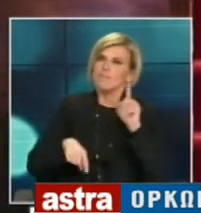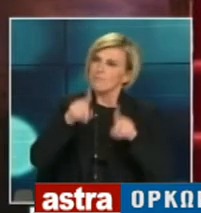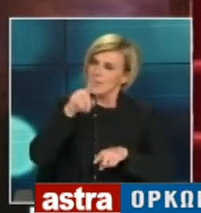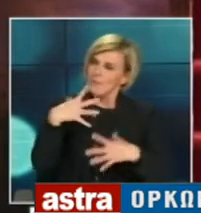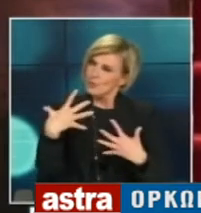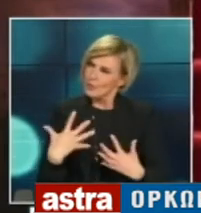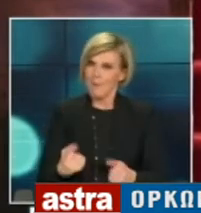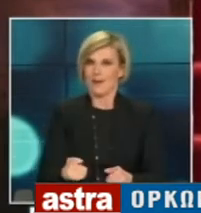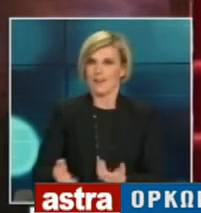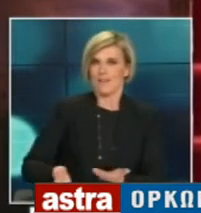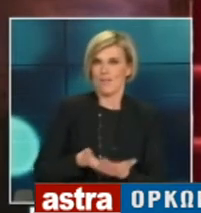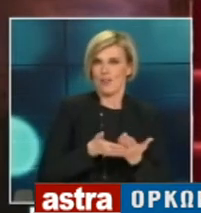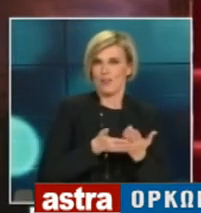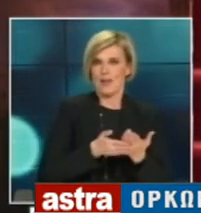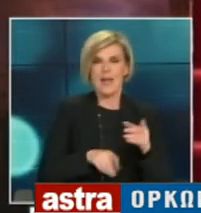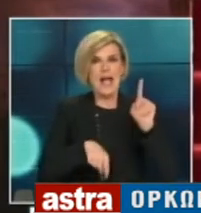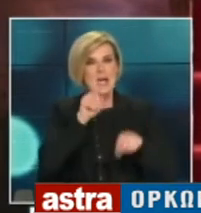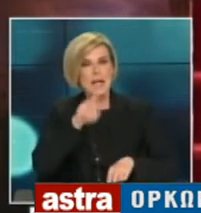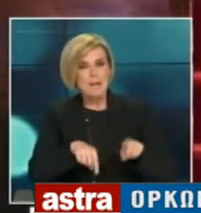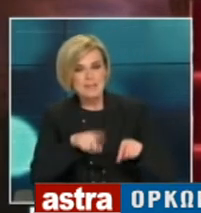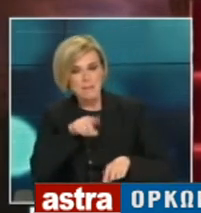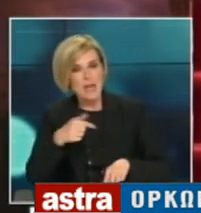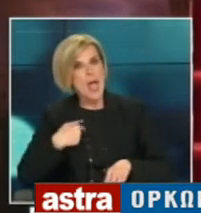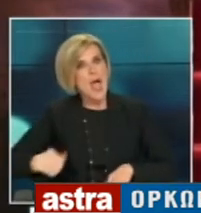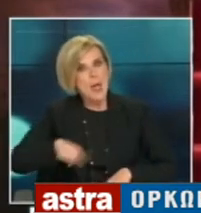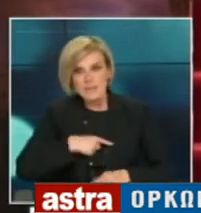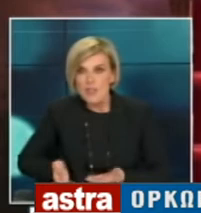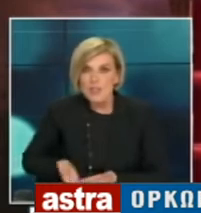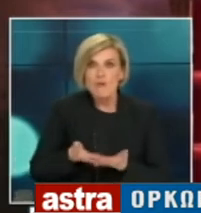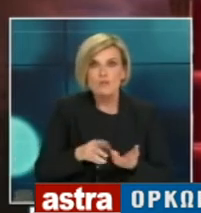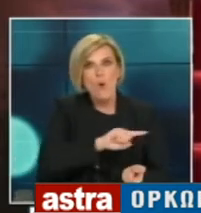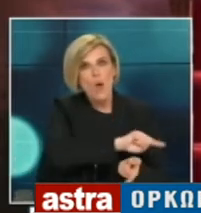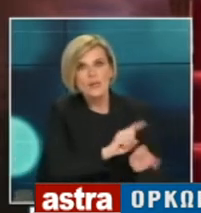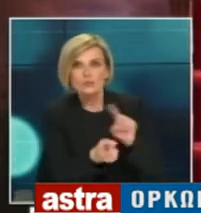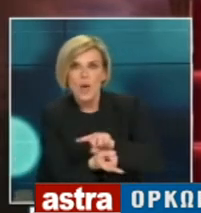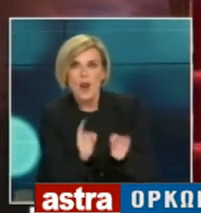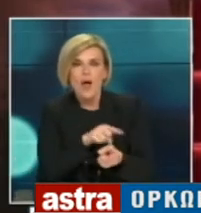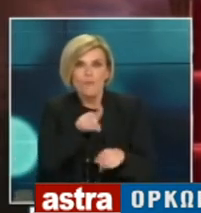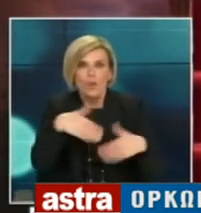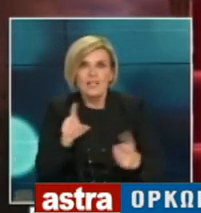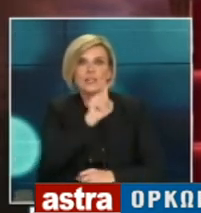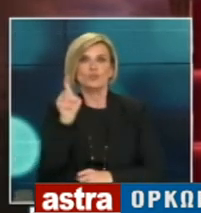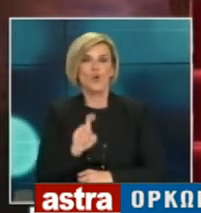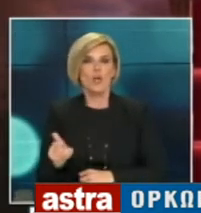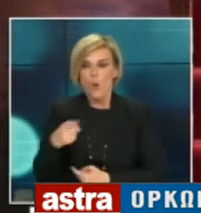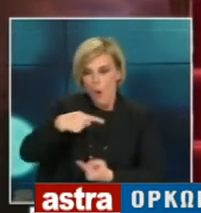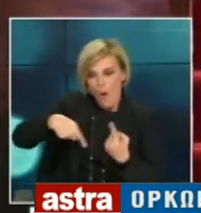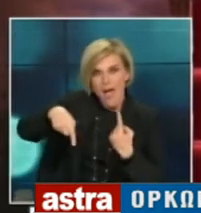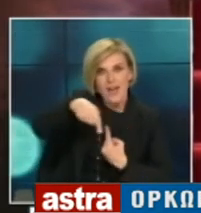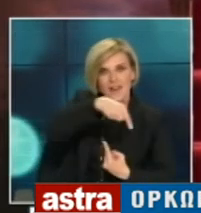κάποιες άλλες μέρες όπου εμείς θα πρέπει να βοηθήσουμε κάποιον άλλο. Έτσι πάει. Έτσι είναι η ζωή. Αυτό κάνει ο ένας για τον άλλο.